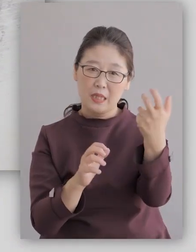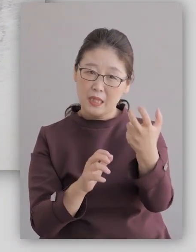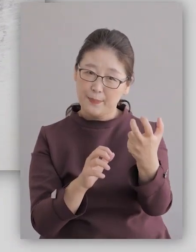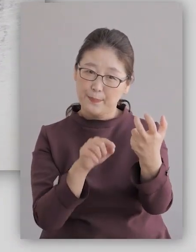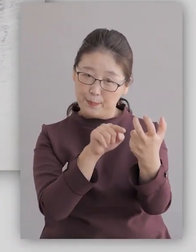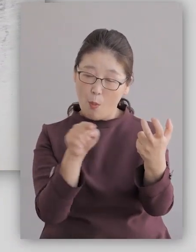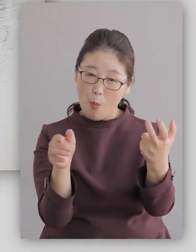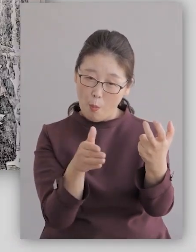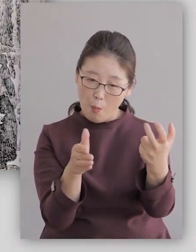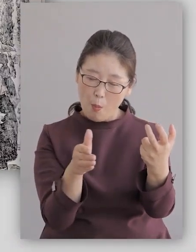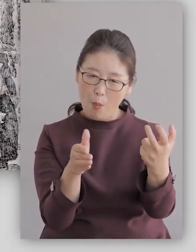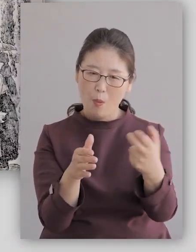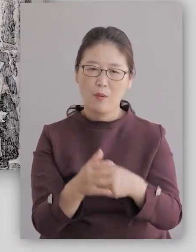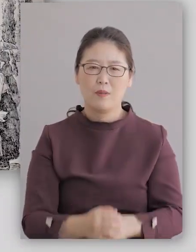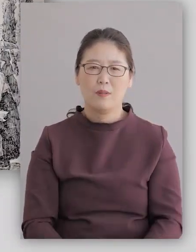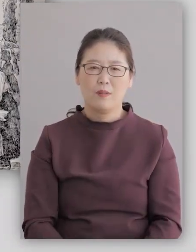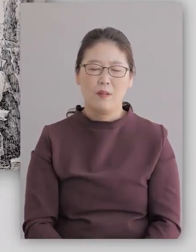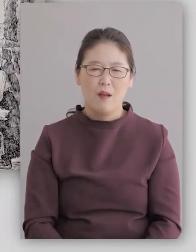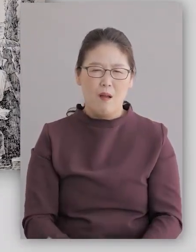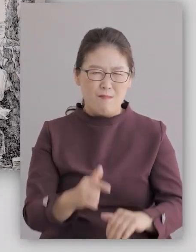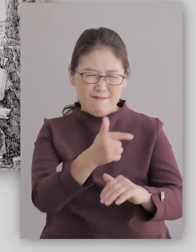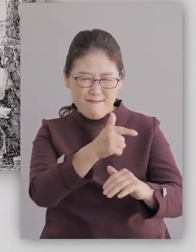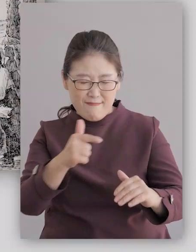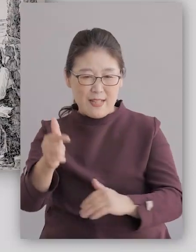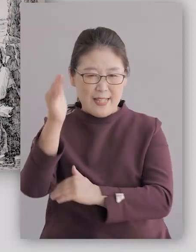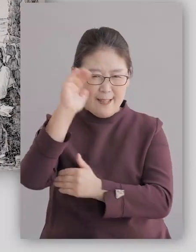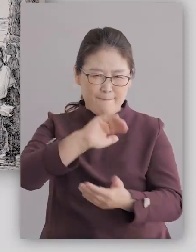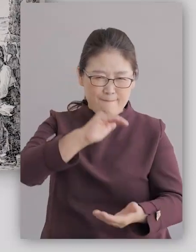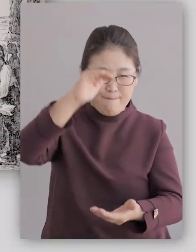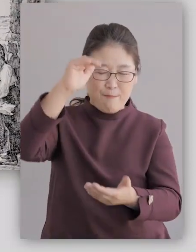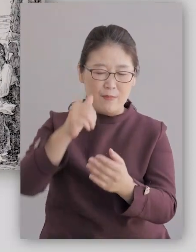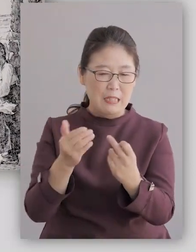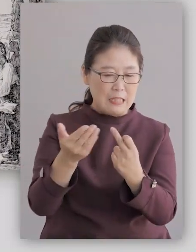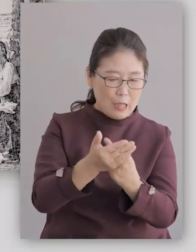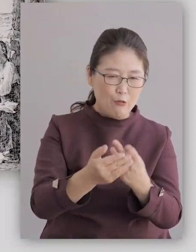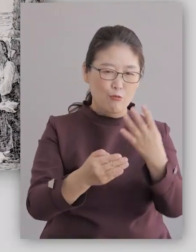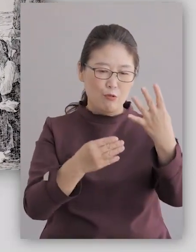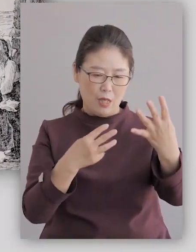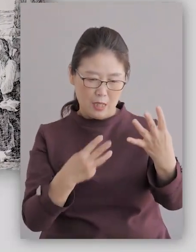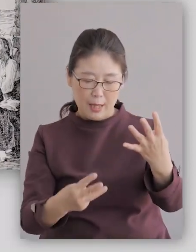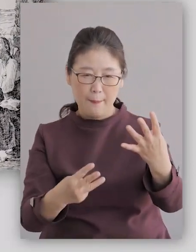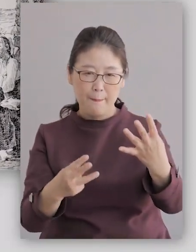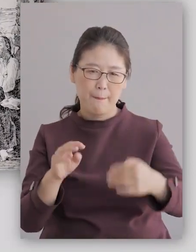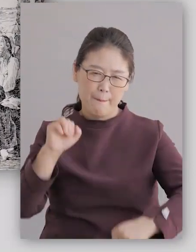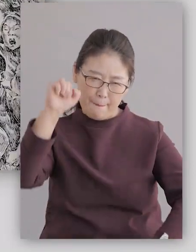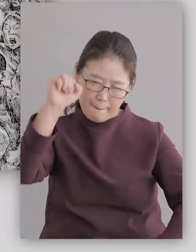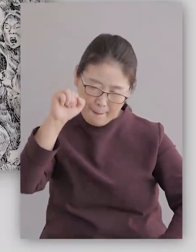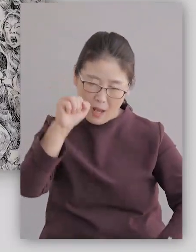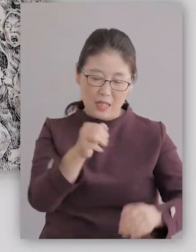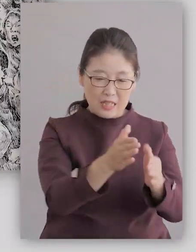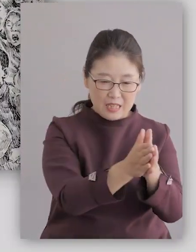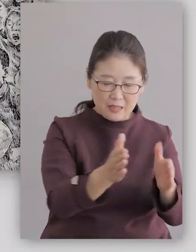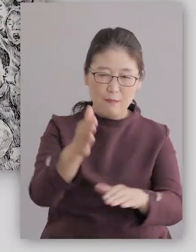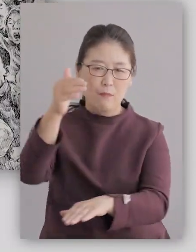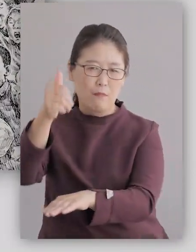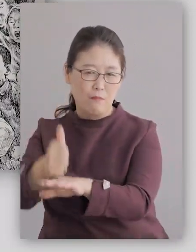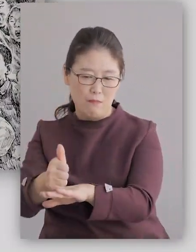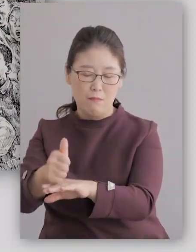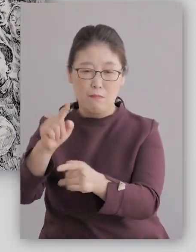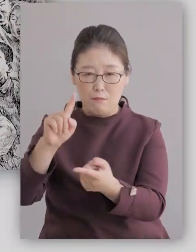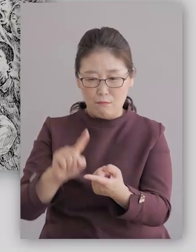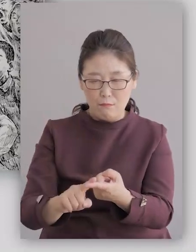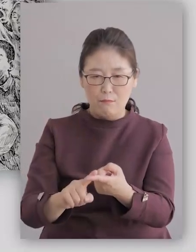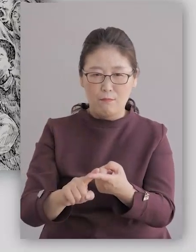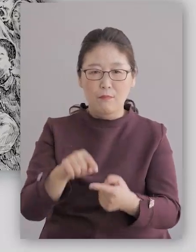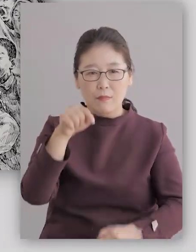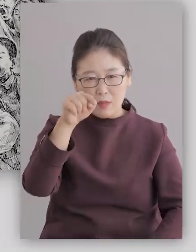창작이 됐고 대서사를 통해서 제주 4.3 항쟁의 시작점과 그리고 끝을 지금